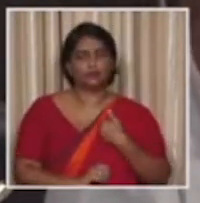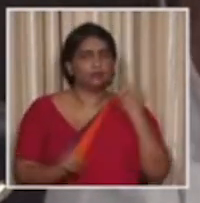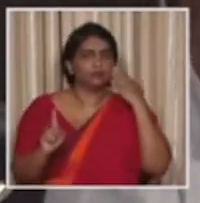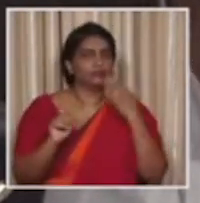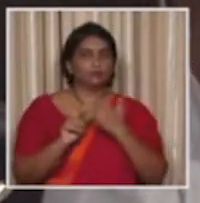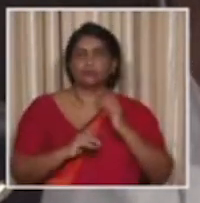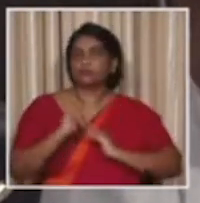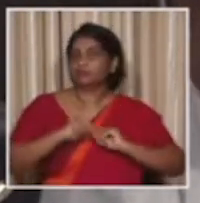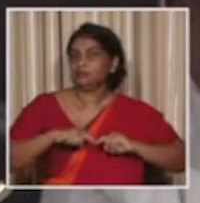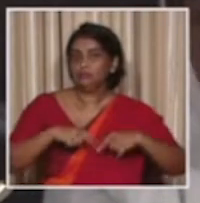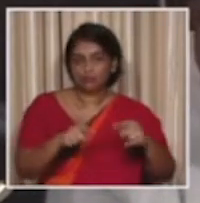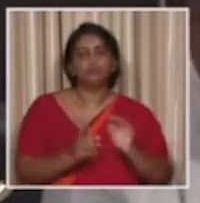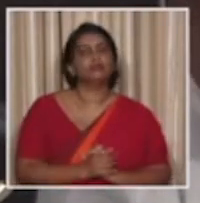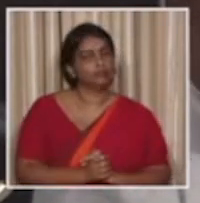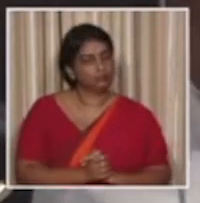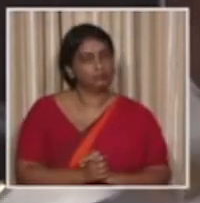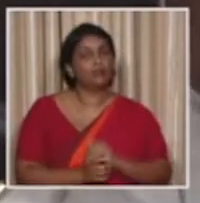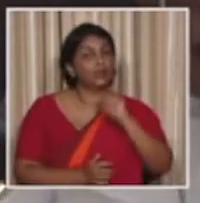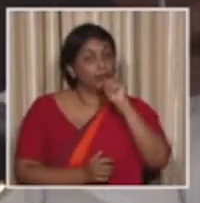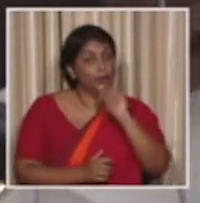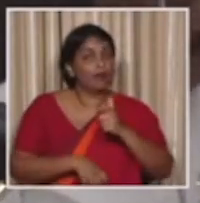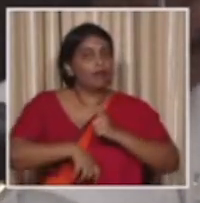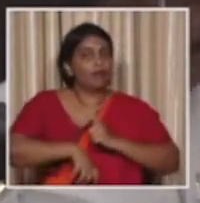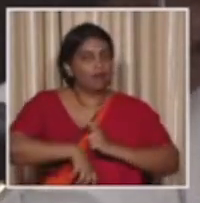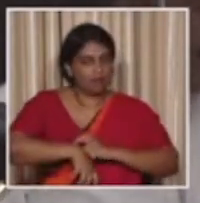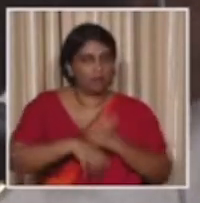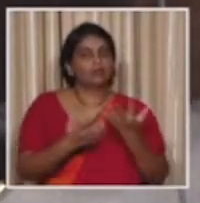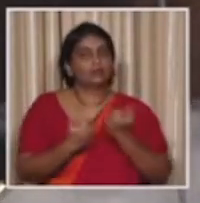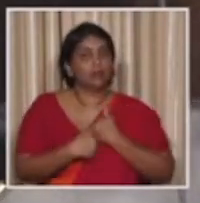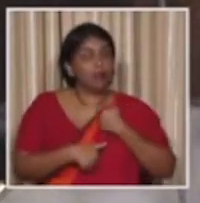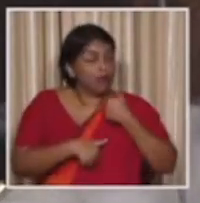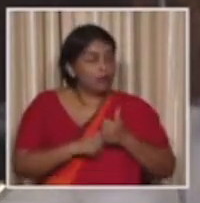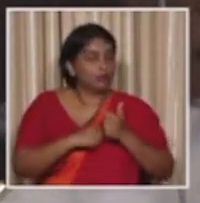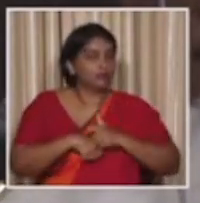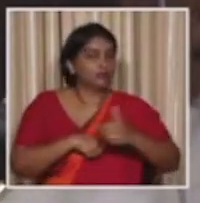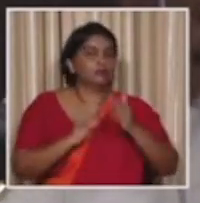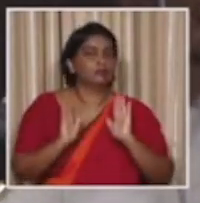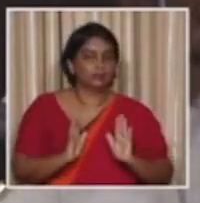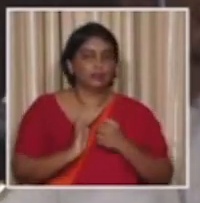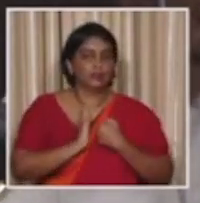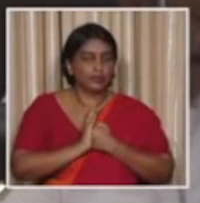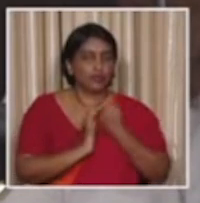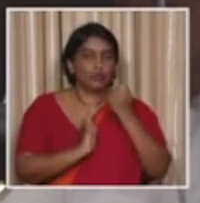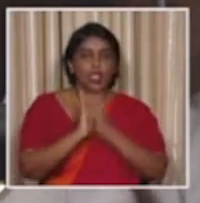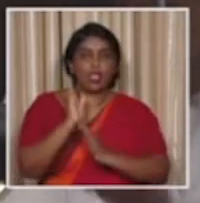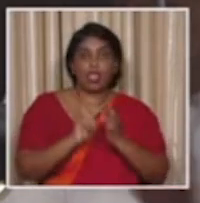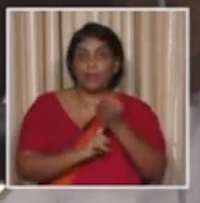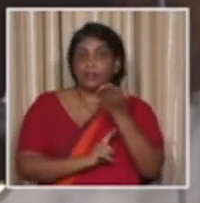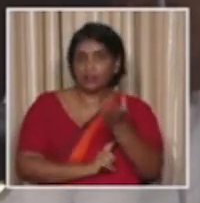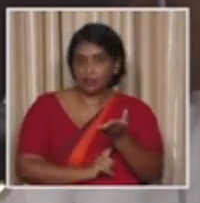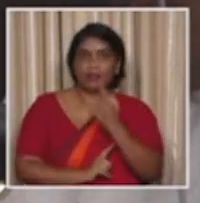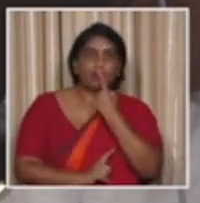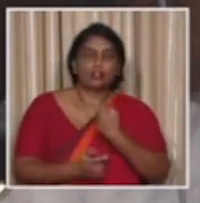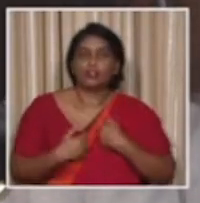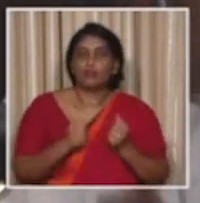සම්බන්ධයෙන් ක්‍රියාත්මක වෙන්න නම් හරි අවස්ථාවක් ඕනේ. හරි ප්ලට්ෆෝම් එකක් ඕන. දැන් ගරු මුදල් ඇමතුමත් ඉන්න නිසා ඔබතුමා අපිට